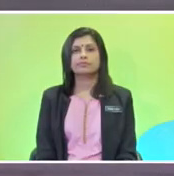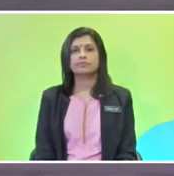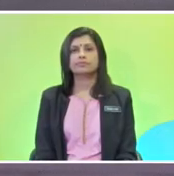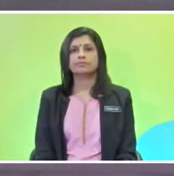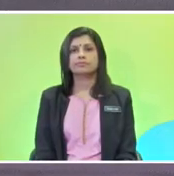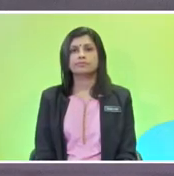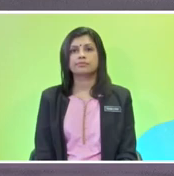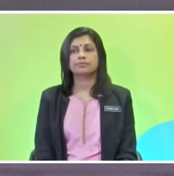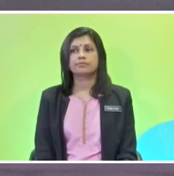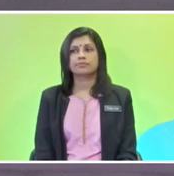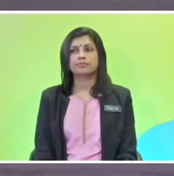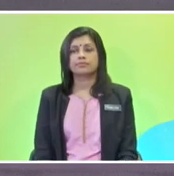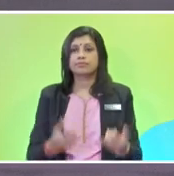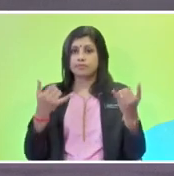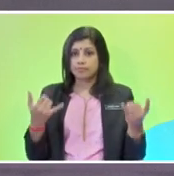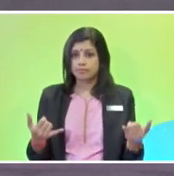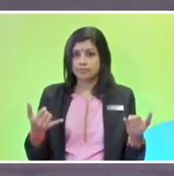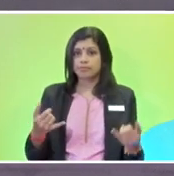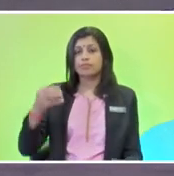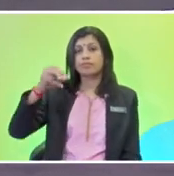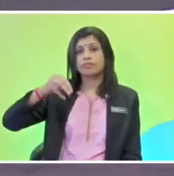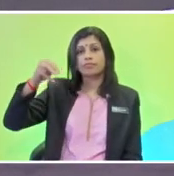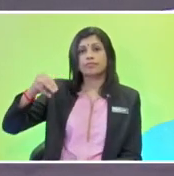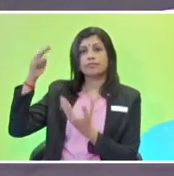akan minta adik-adik kita lah, mungkin adik